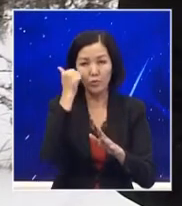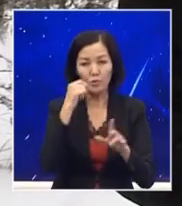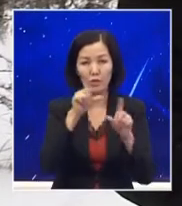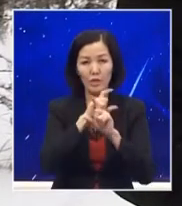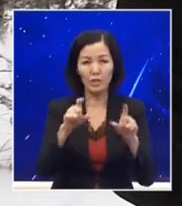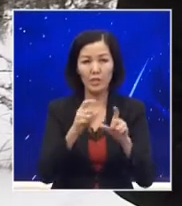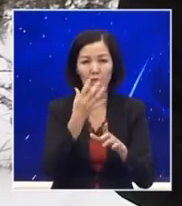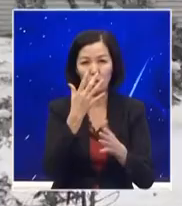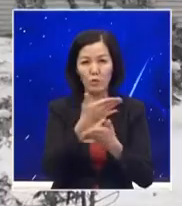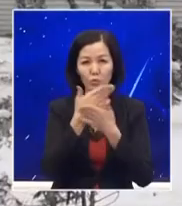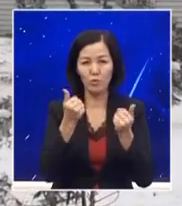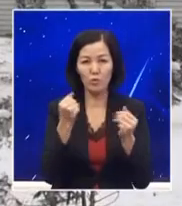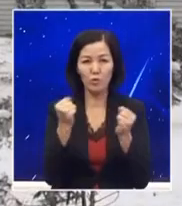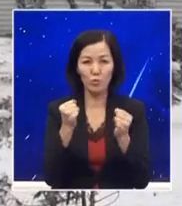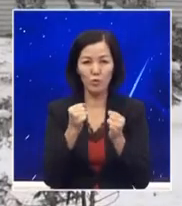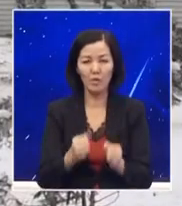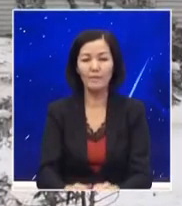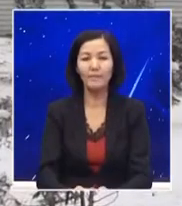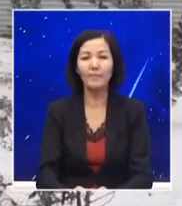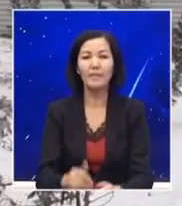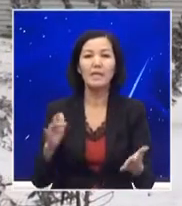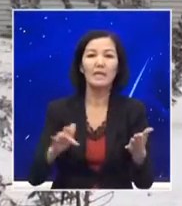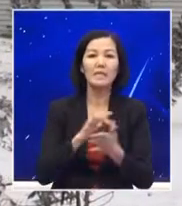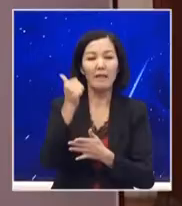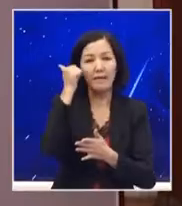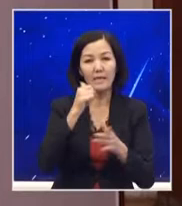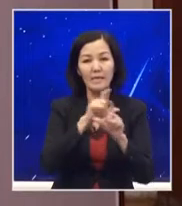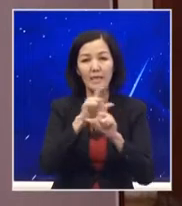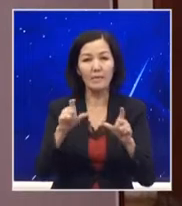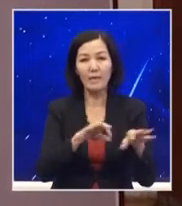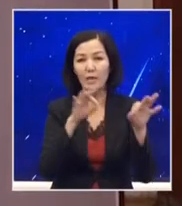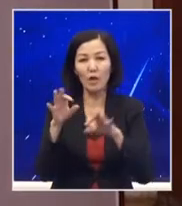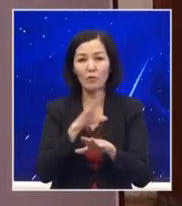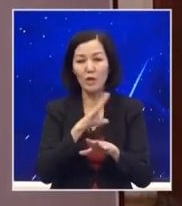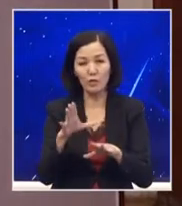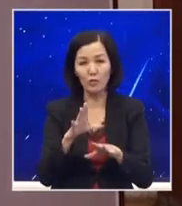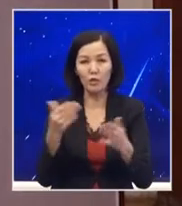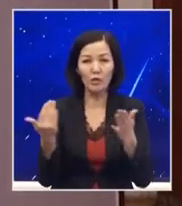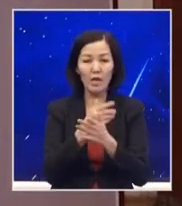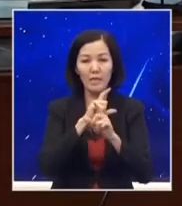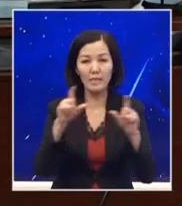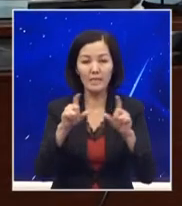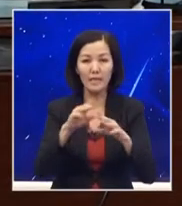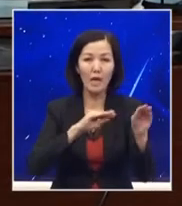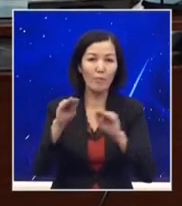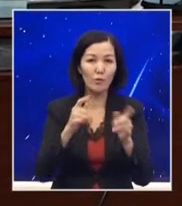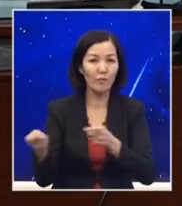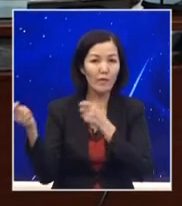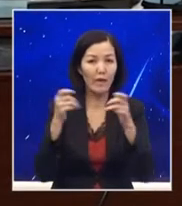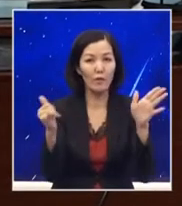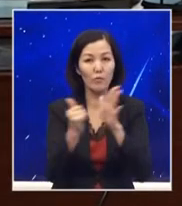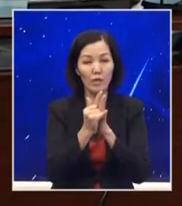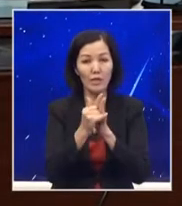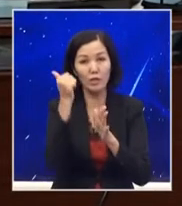жеткен, жылу ұстамайды. Сала мамандары ескі ғимараттан әлі көшпеді. Жаңа нысанға жаңа жабдықтар жеткізілгенше осында